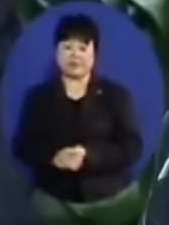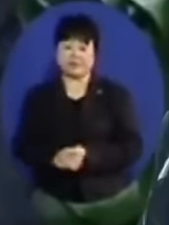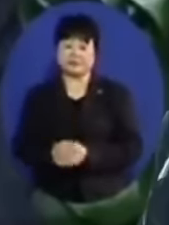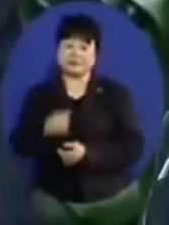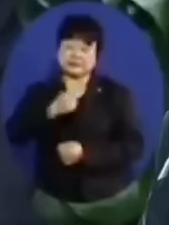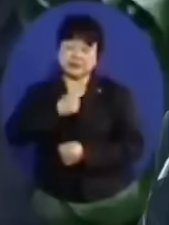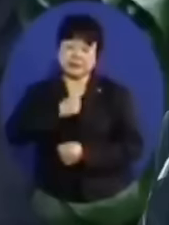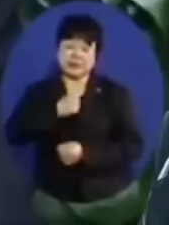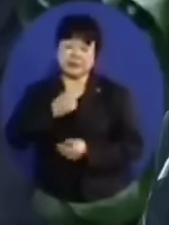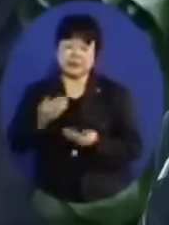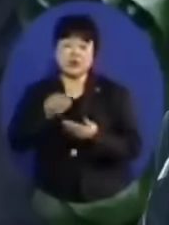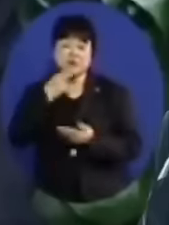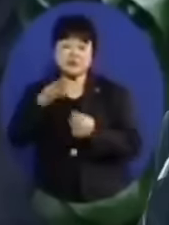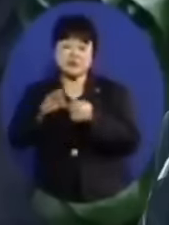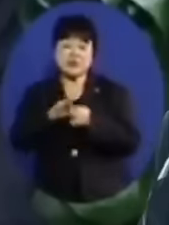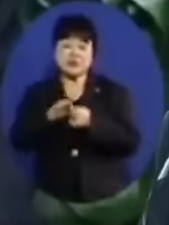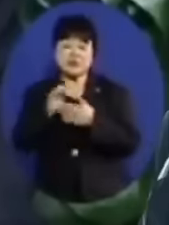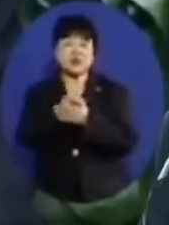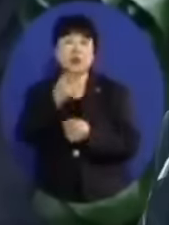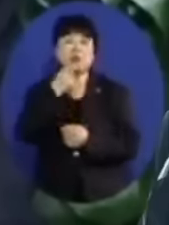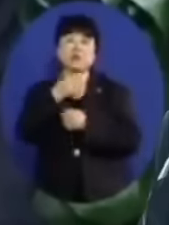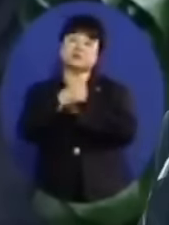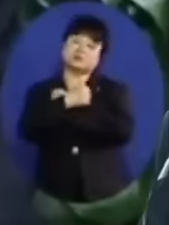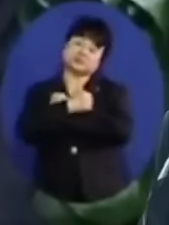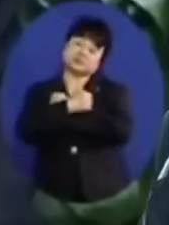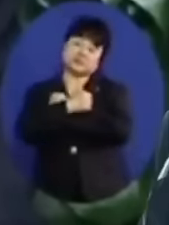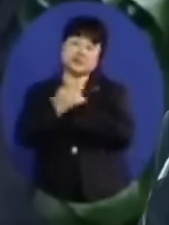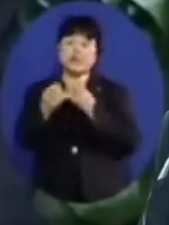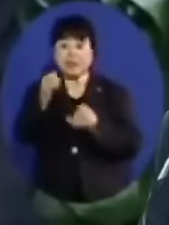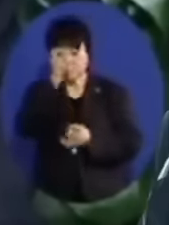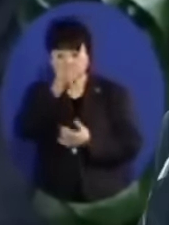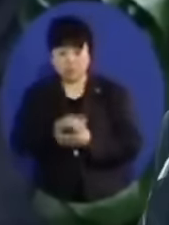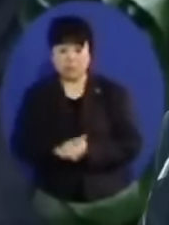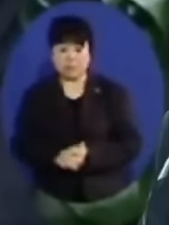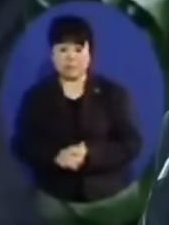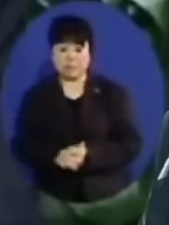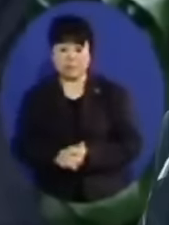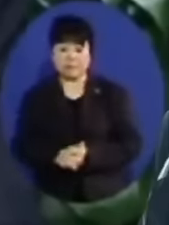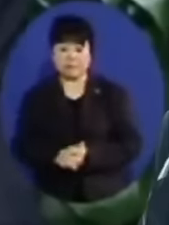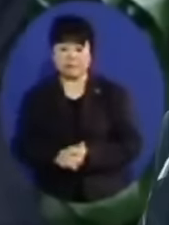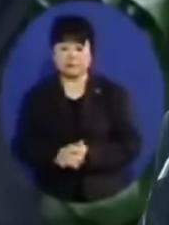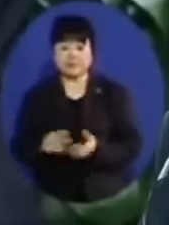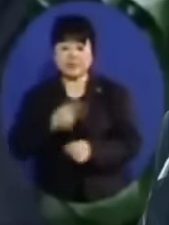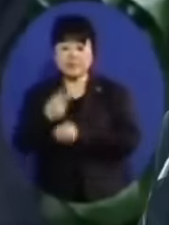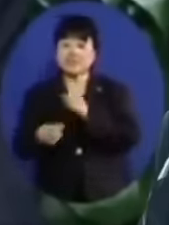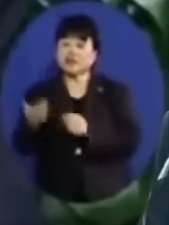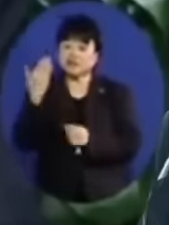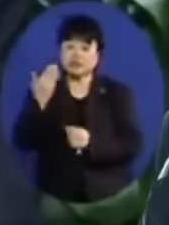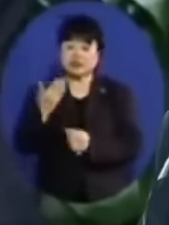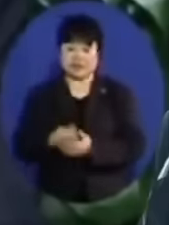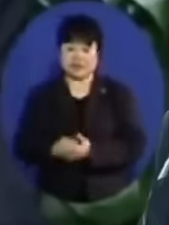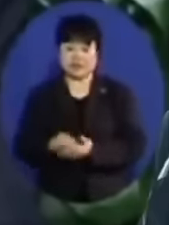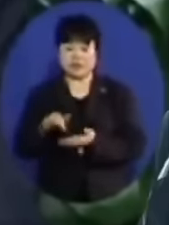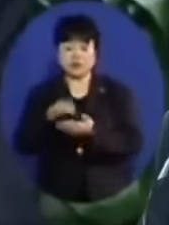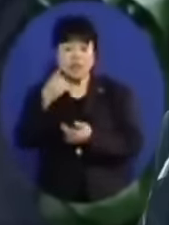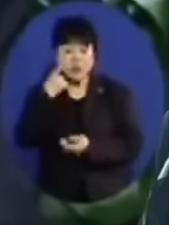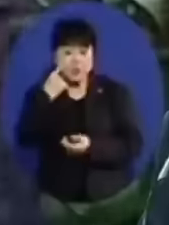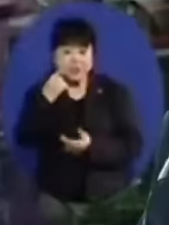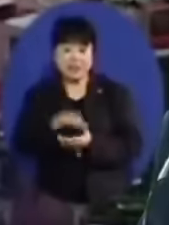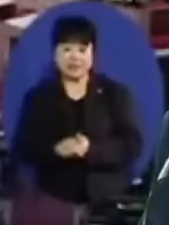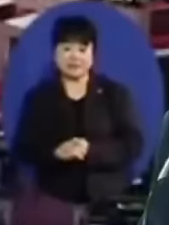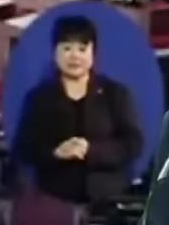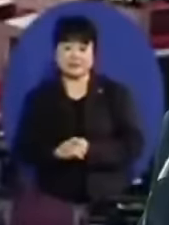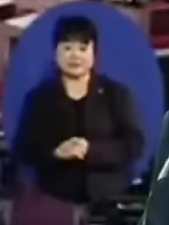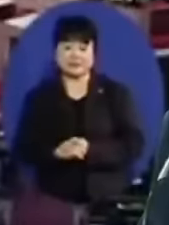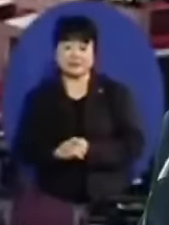답답한 일이 없으면 기도도 안 하고, 그런 사람이 많습니다. 2년 전만 하더라도 한국갤럽조사에서